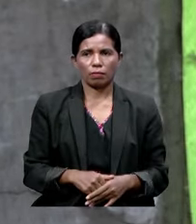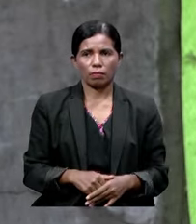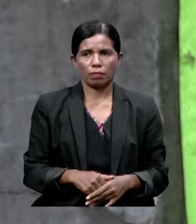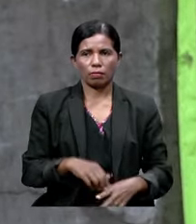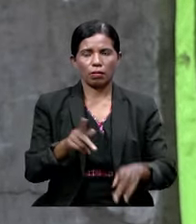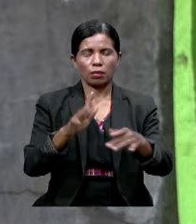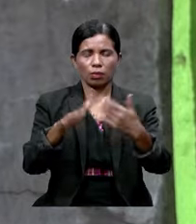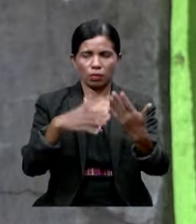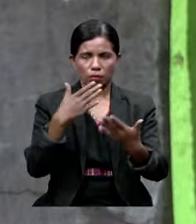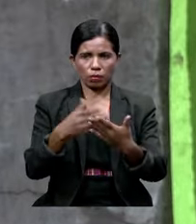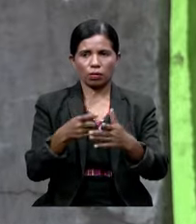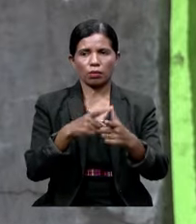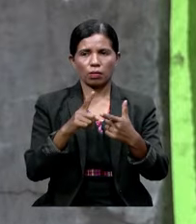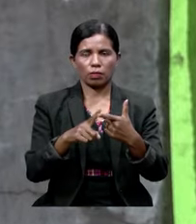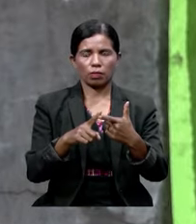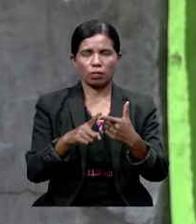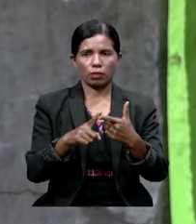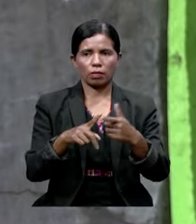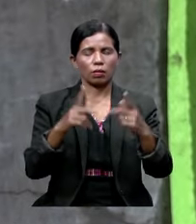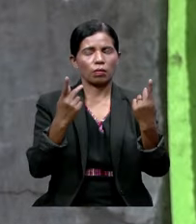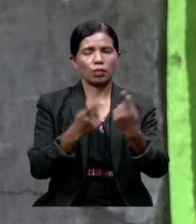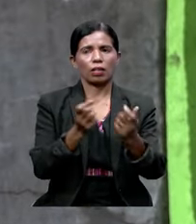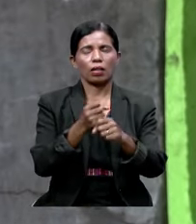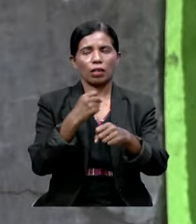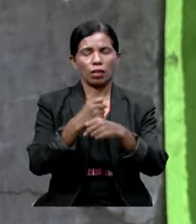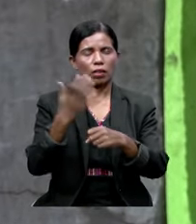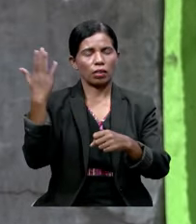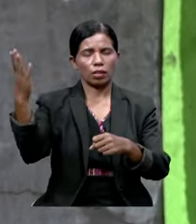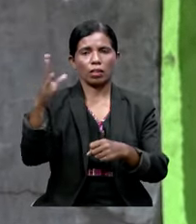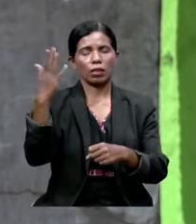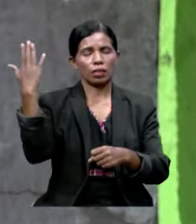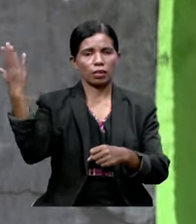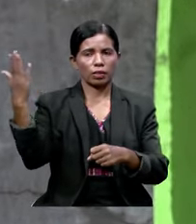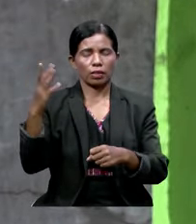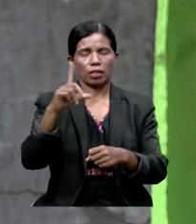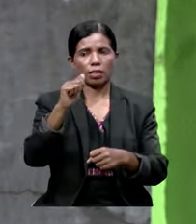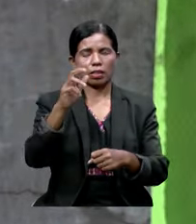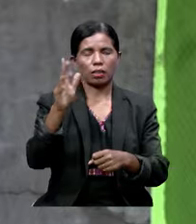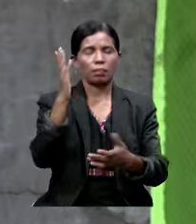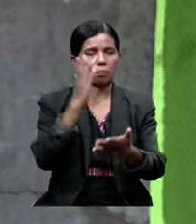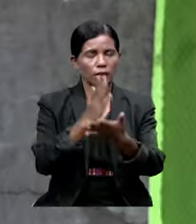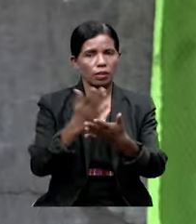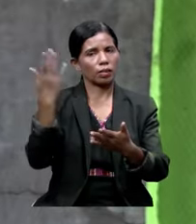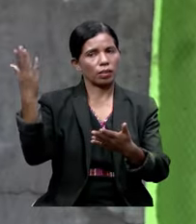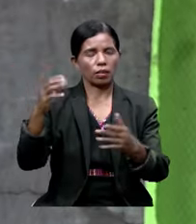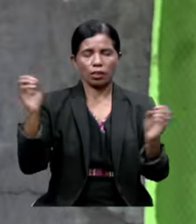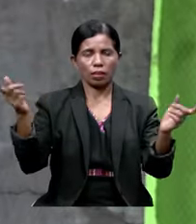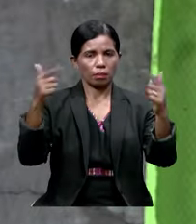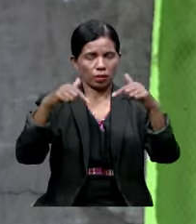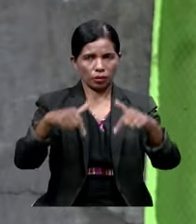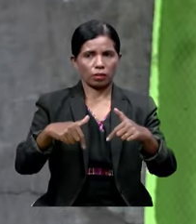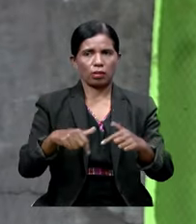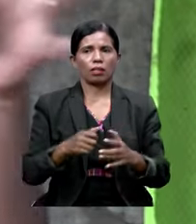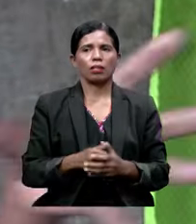populasi saung hotu. O kumpai nya ida halu iha be lauloran nya tun mai mos. Para deti iha be leten la tohene ne